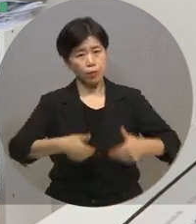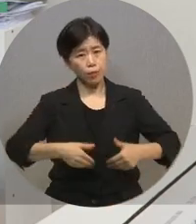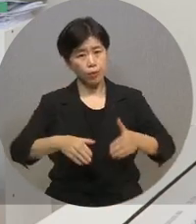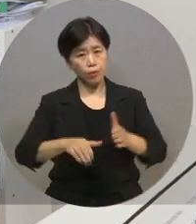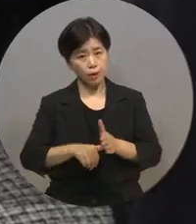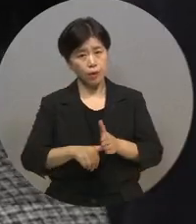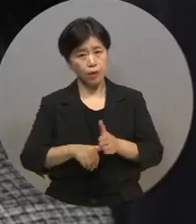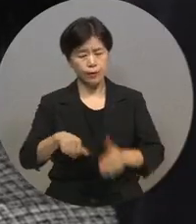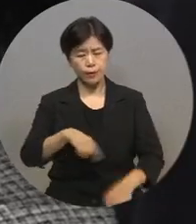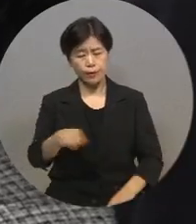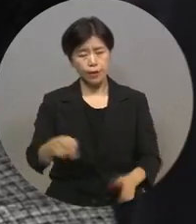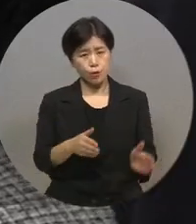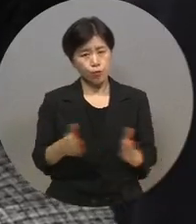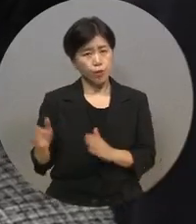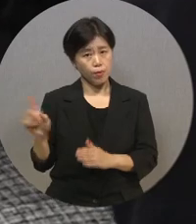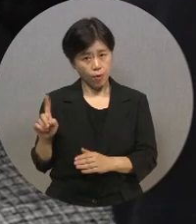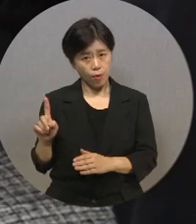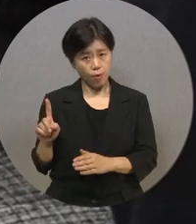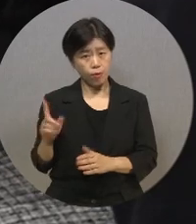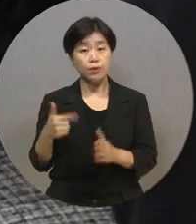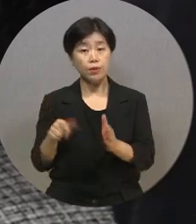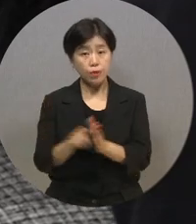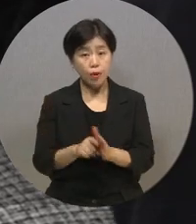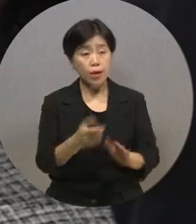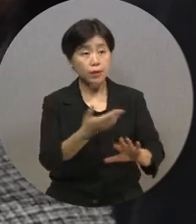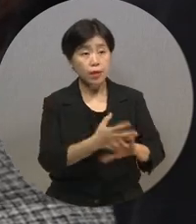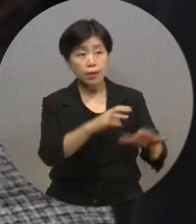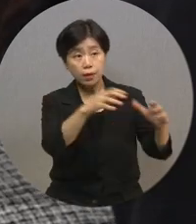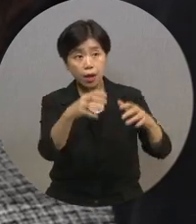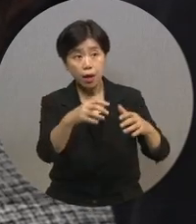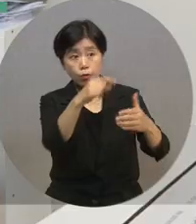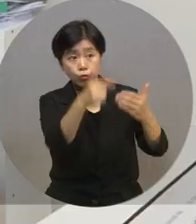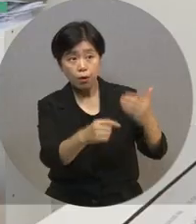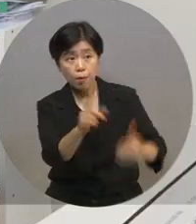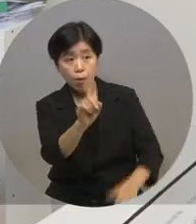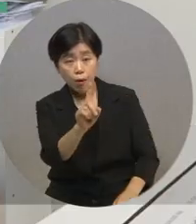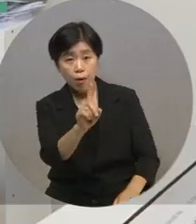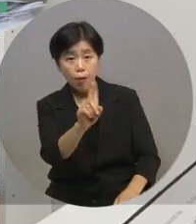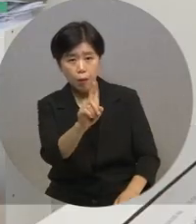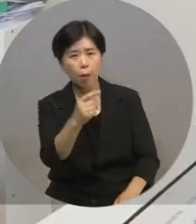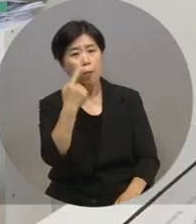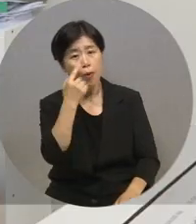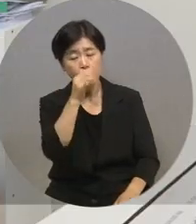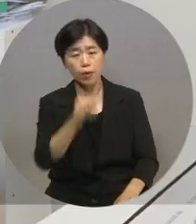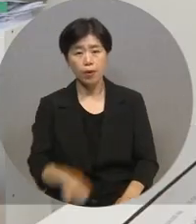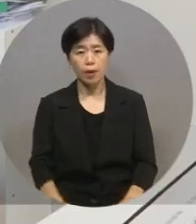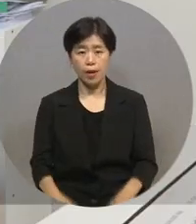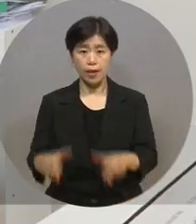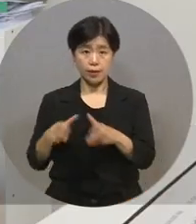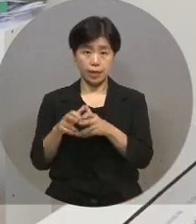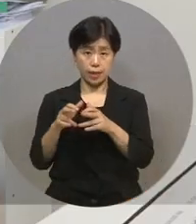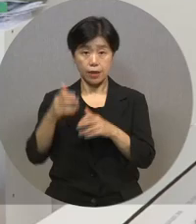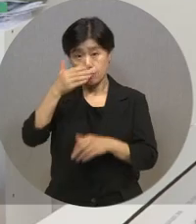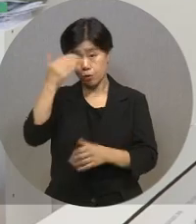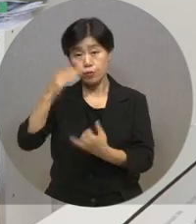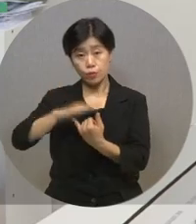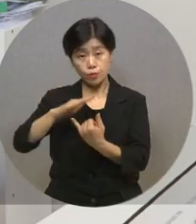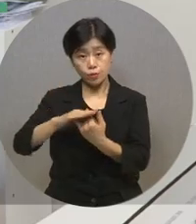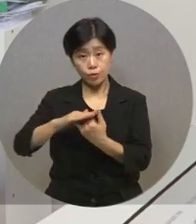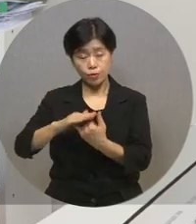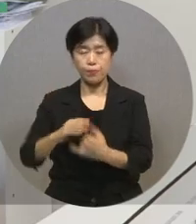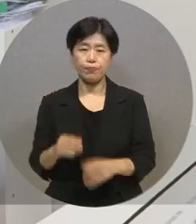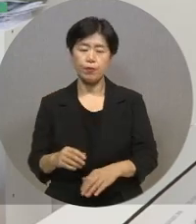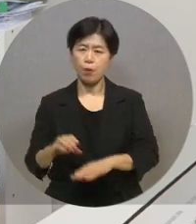하기 위해서는 약간 글로벌 프로젝트 그래서 저희 쪽에서는 장애 청소년들이 IT를 통해서 약간